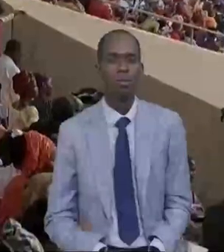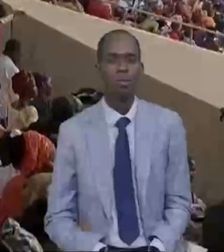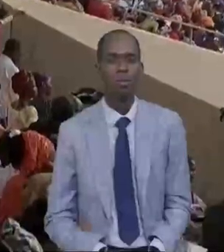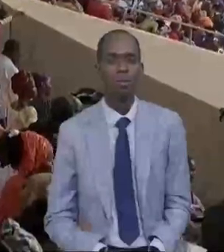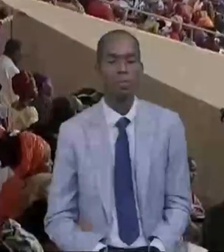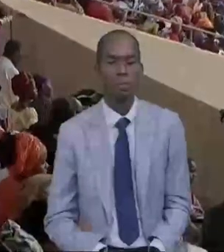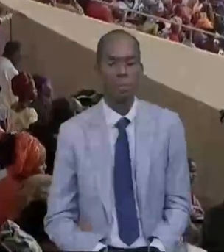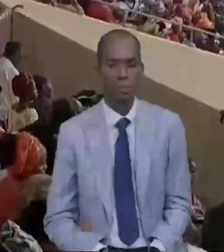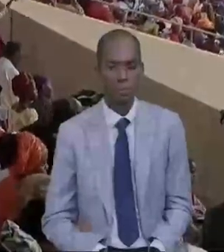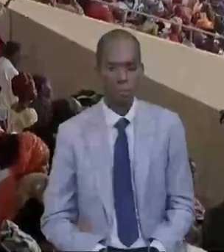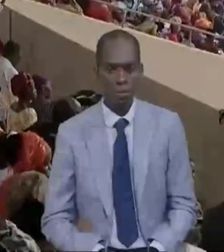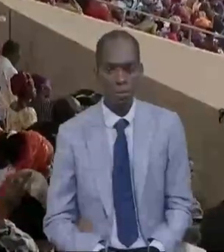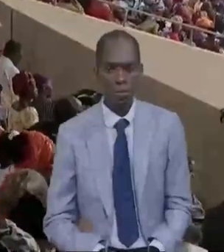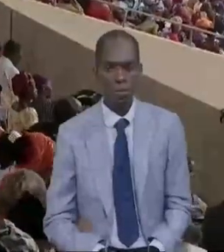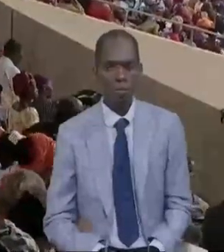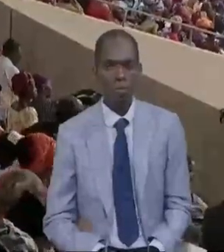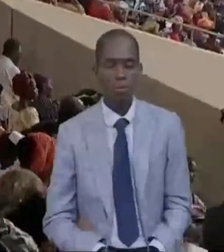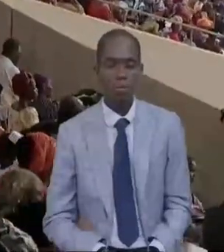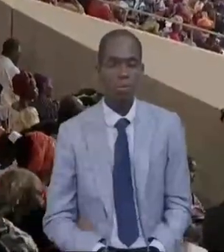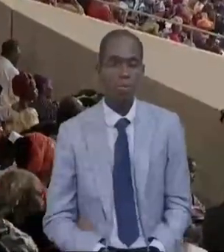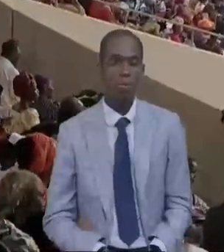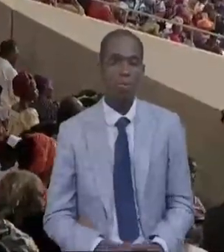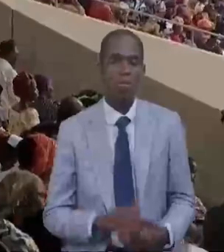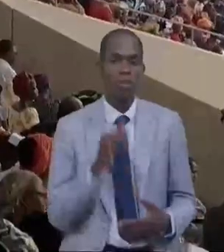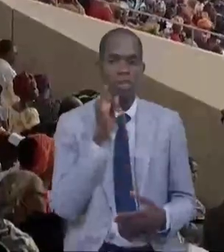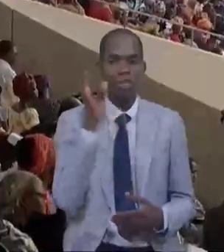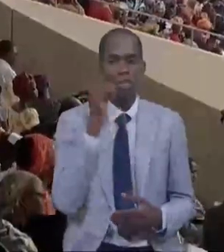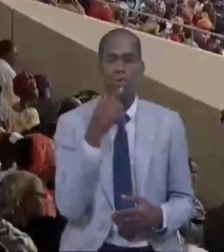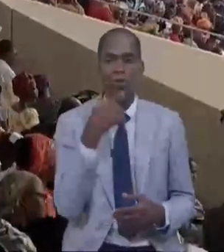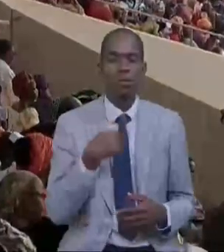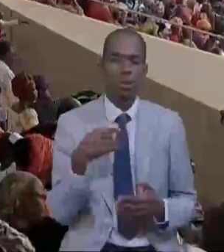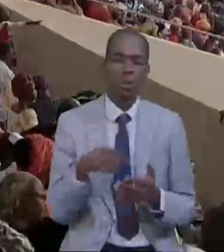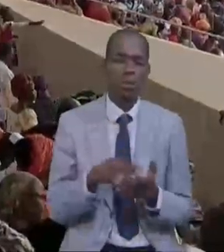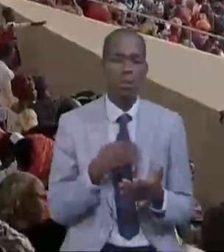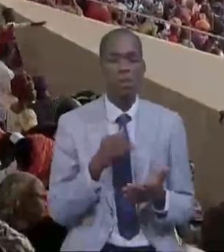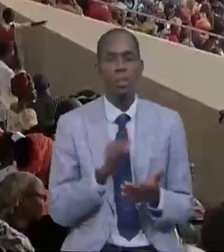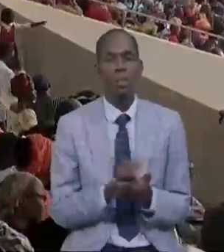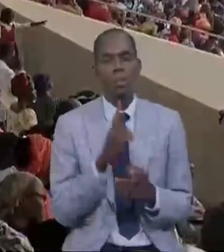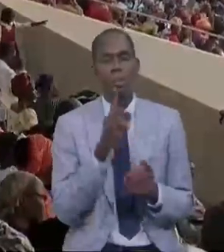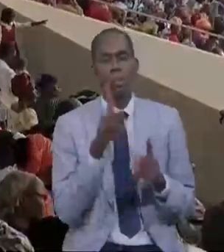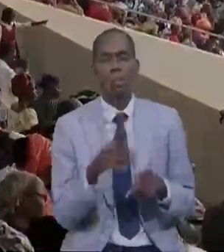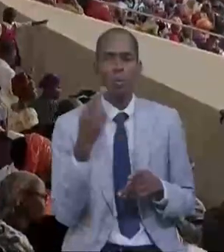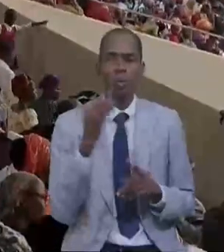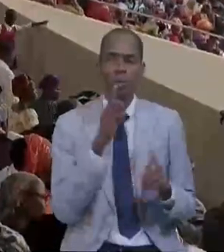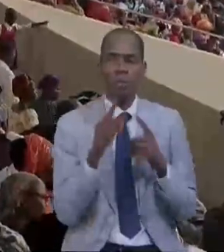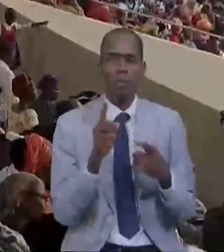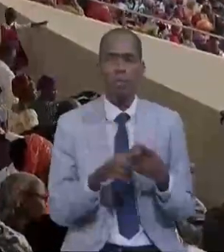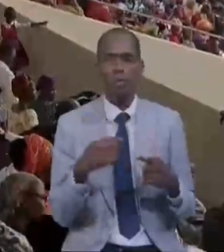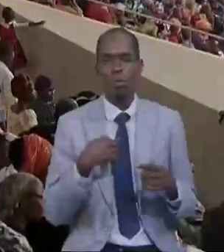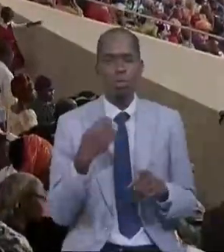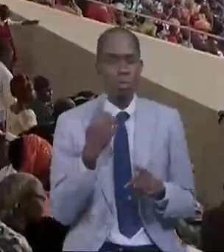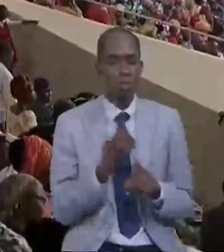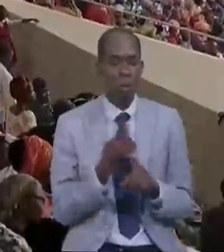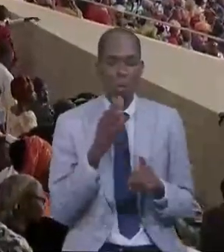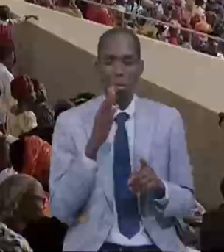me parlait, par accident, il a mentionné. Et qu'est-ce qu'il a dit? Il a dit